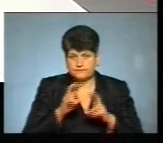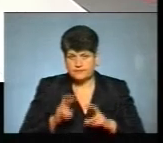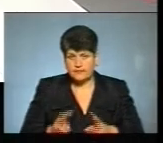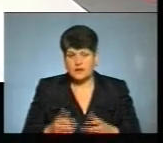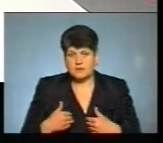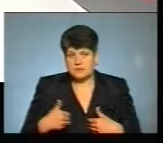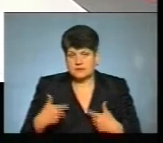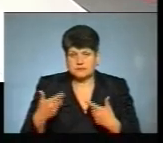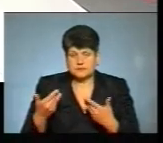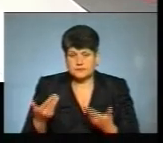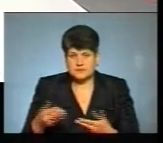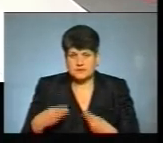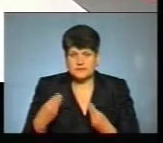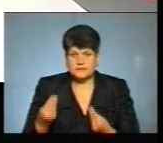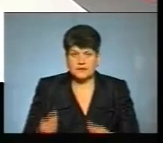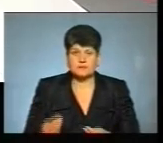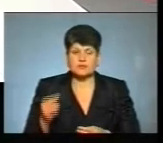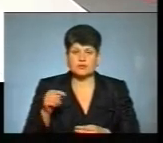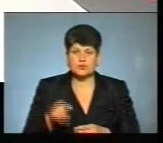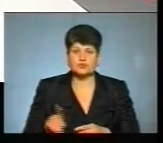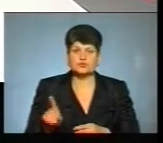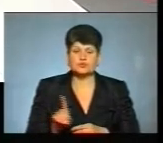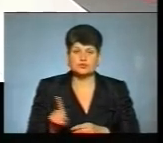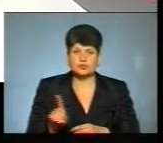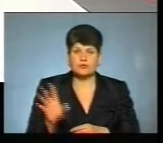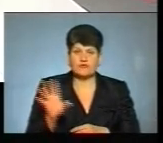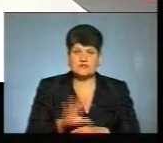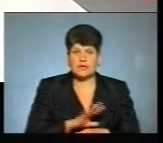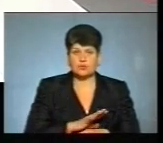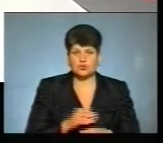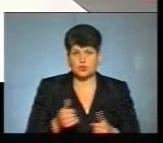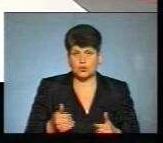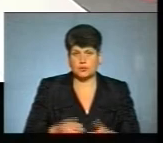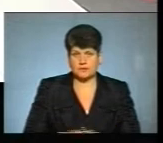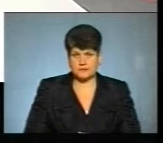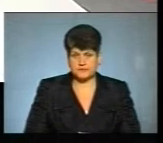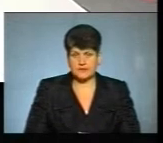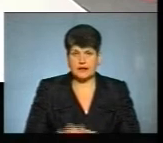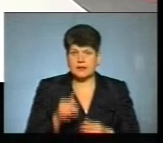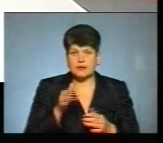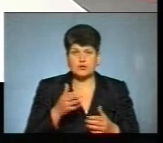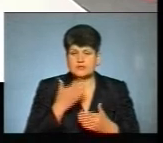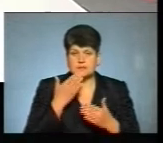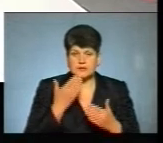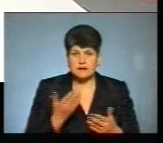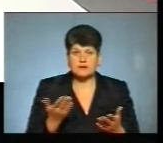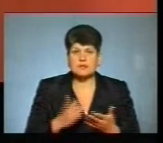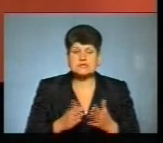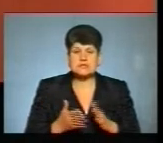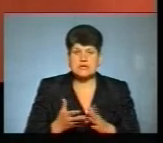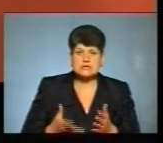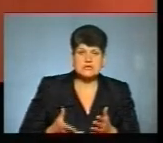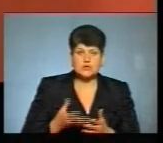ми пропозиції можемо напрацювати для того, щоб все було добре. Не можу ще не запитати, яка ситуація із